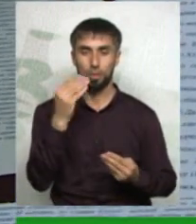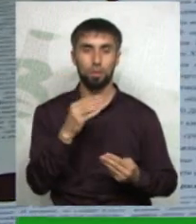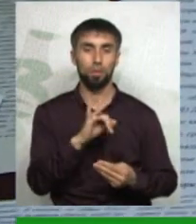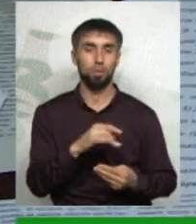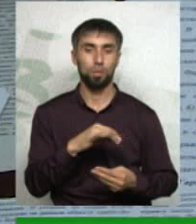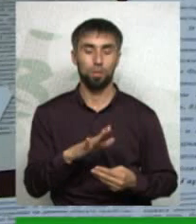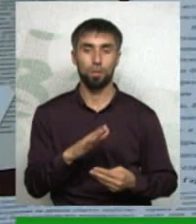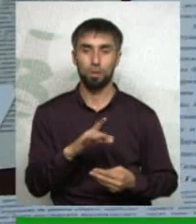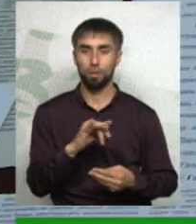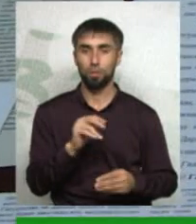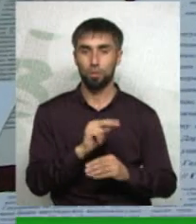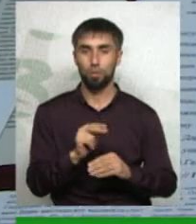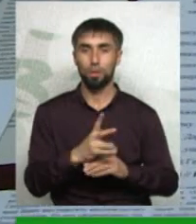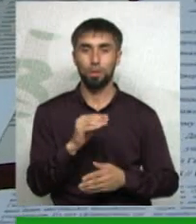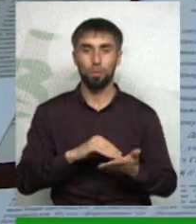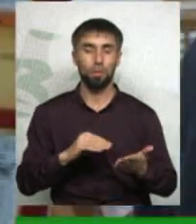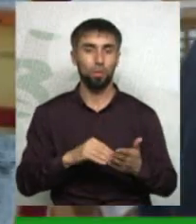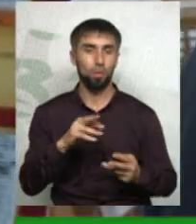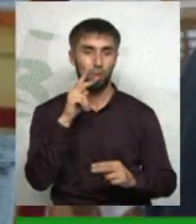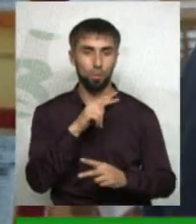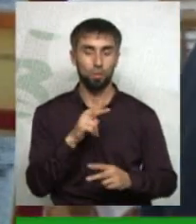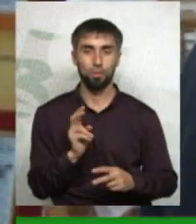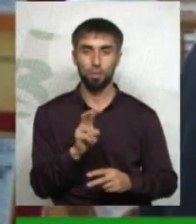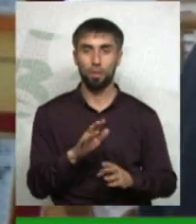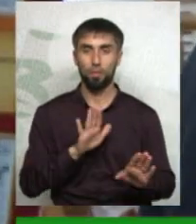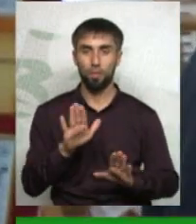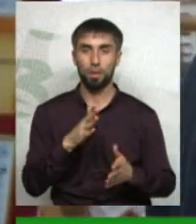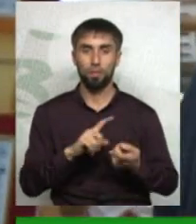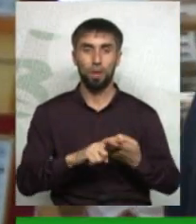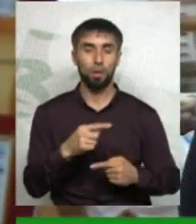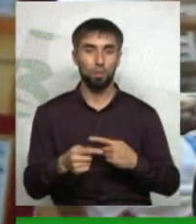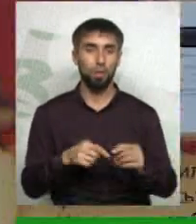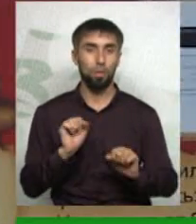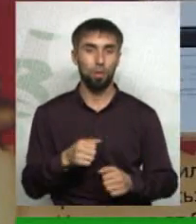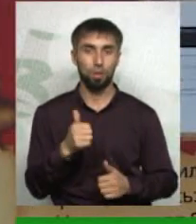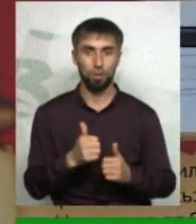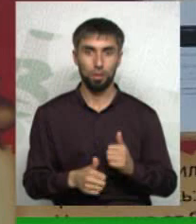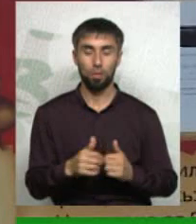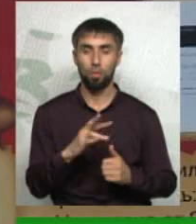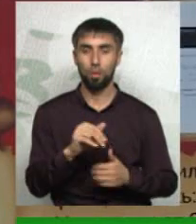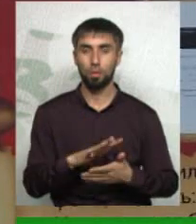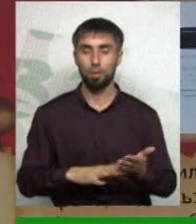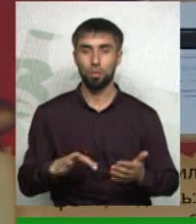а где-то даже учат не повторять ошибок. Посетить выставку «Связь поколений» может каждый. Она